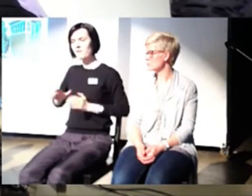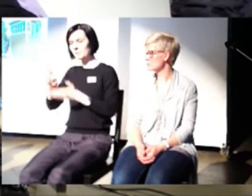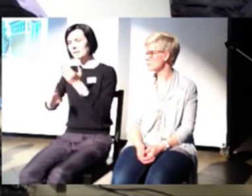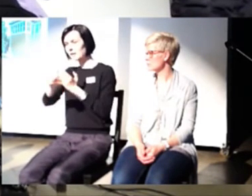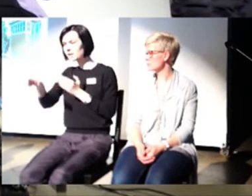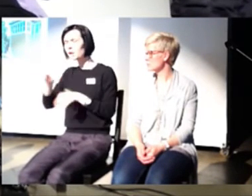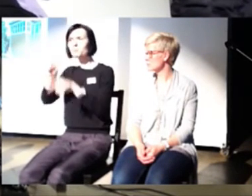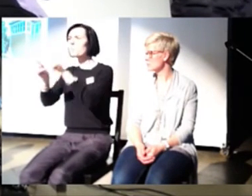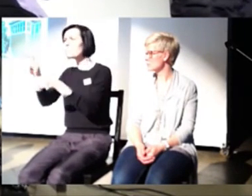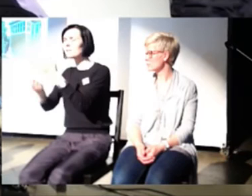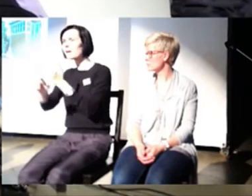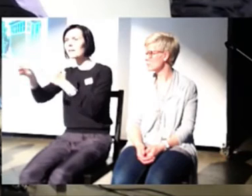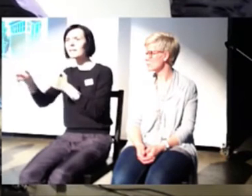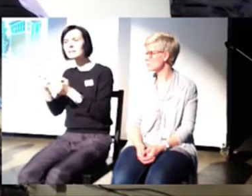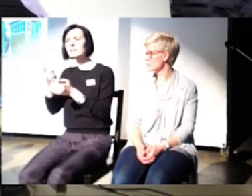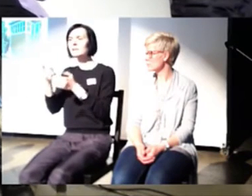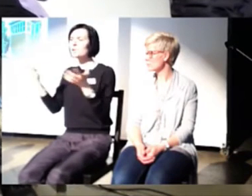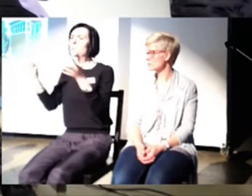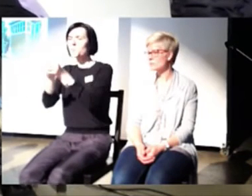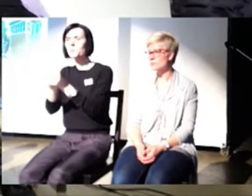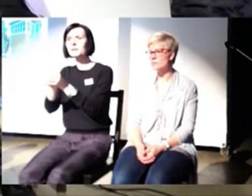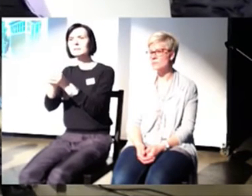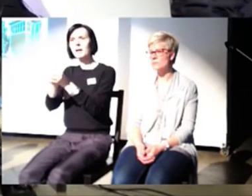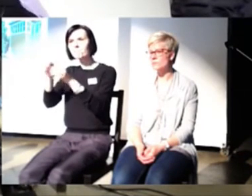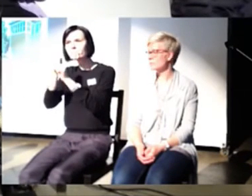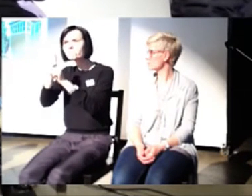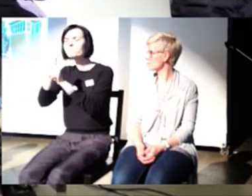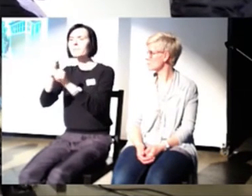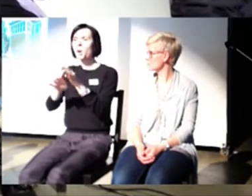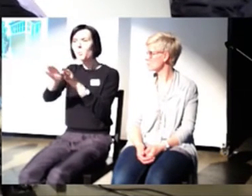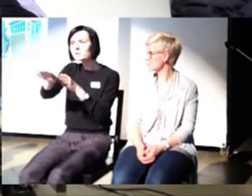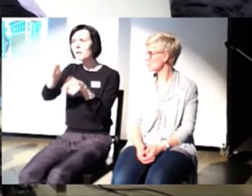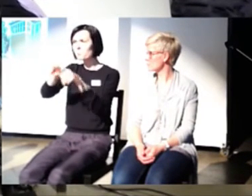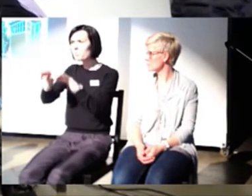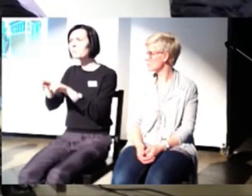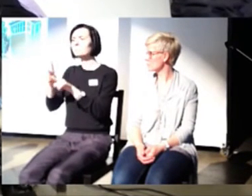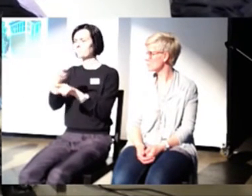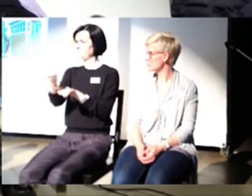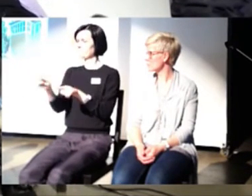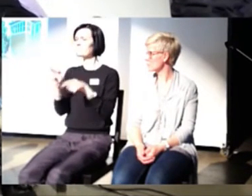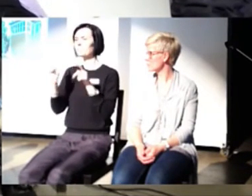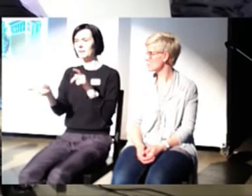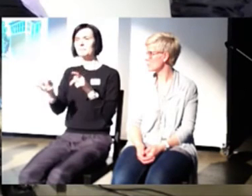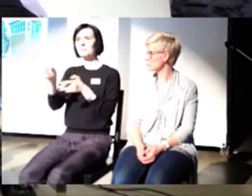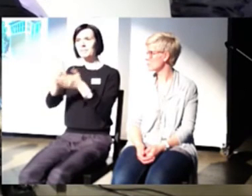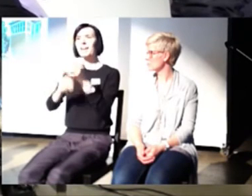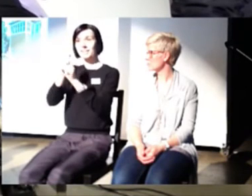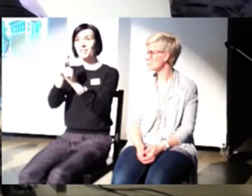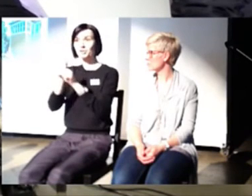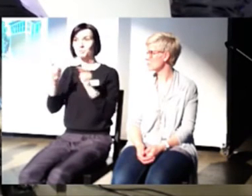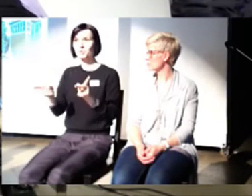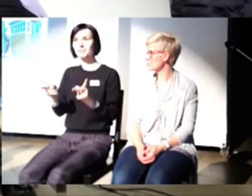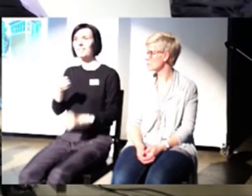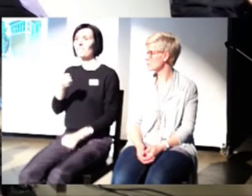kaikenlaiset taiteilijat yhdessä. Tämä oli mun ainoa tämmöinen. Eli ei pelkästään säälistä, tai ei voi, musta ei saa ajatella,